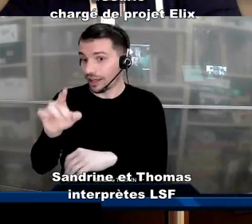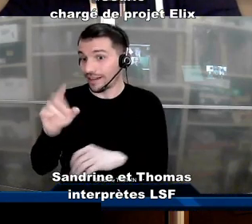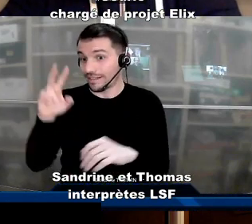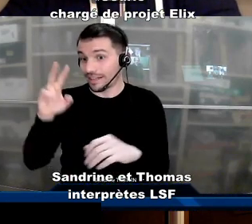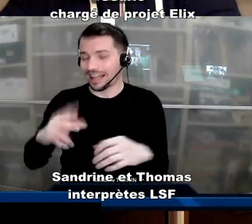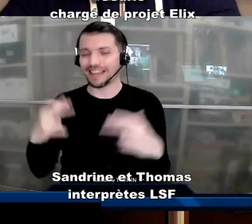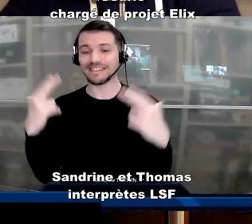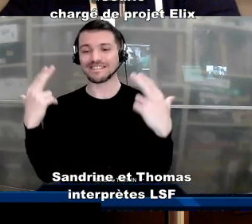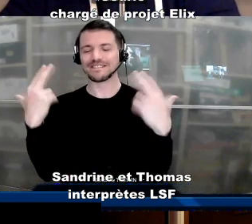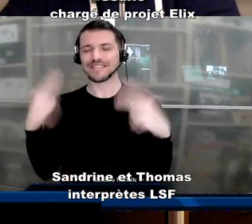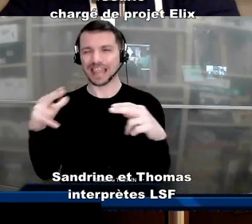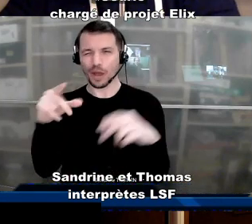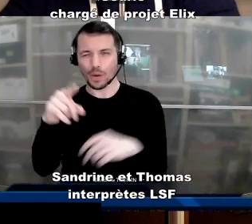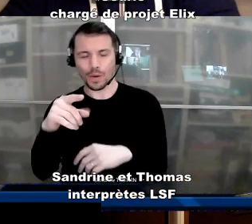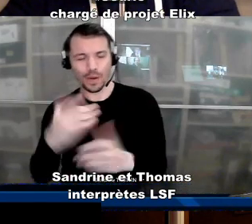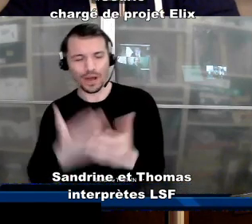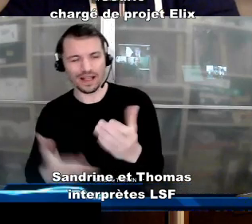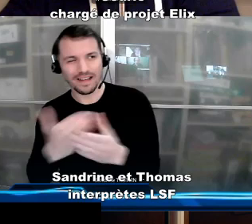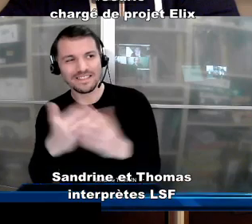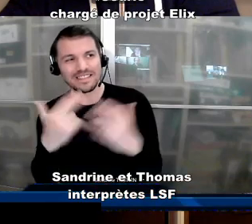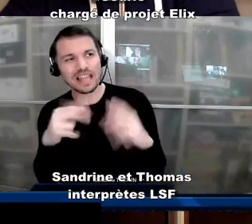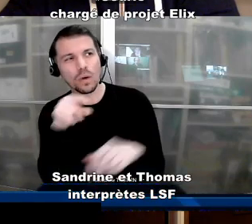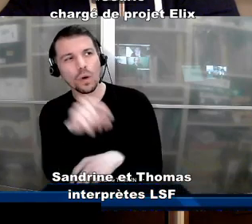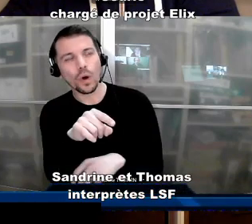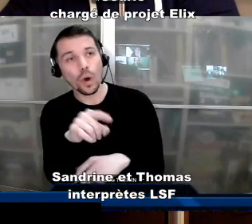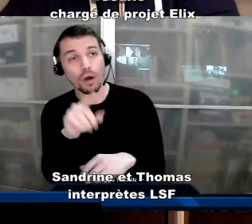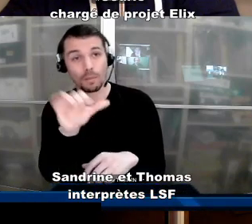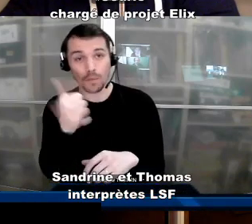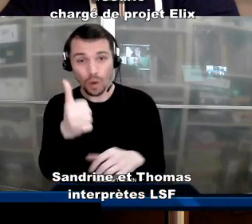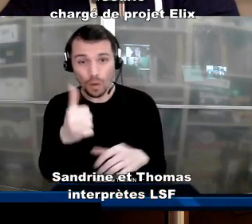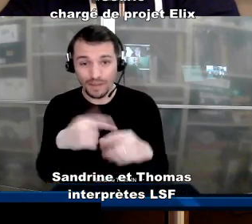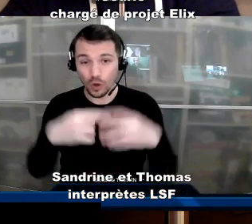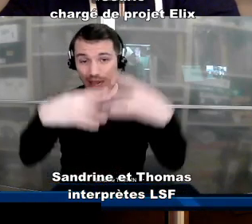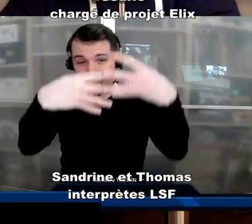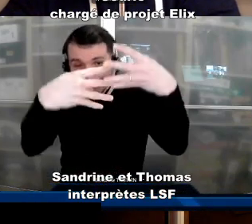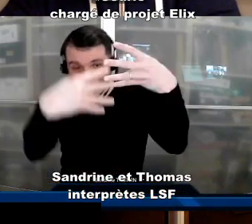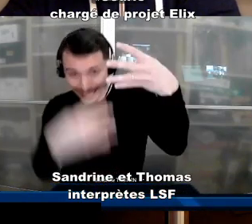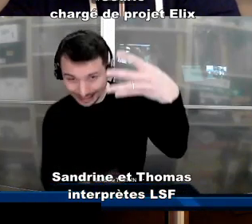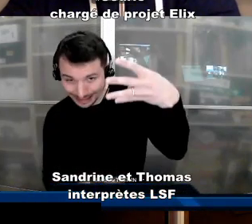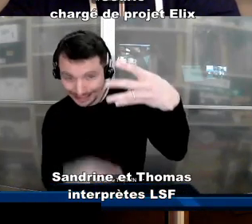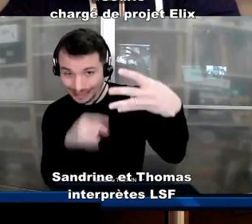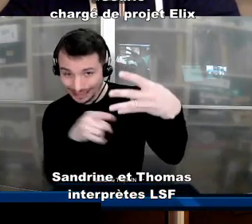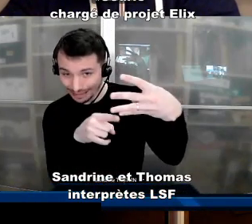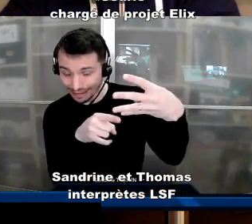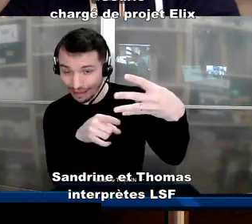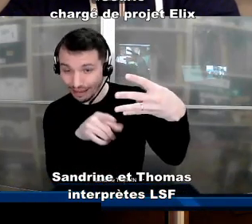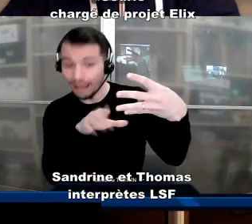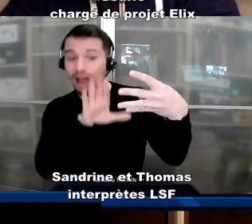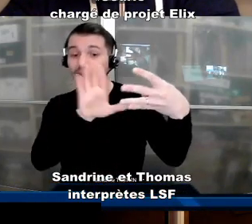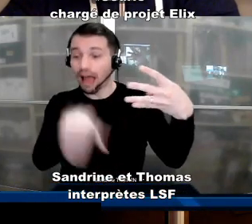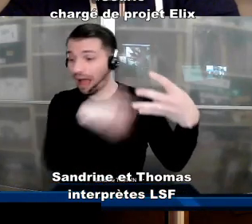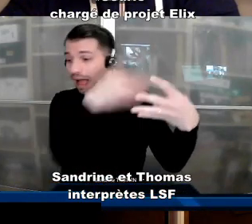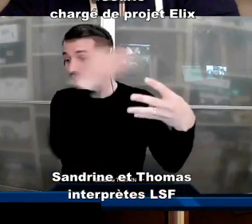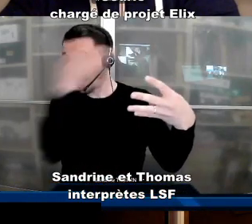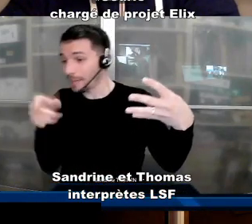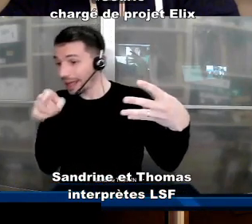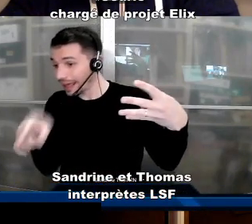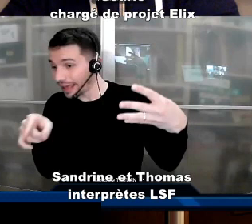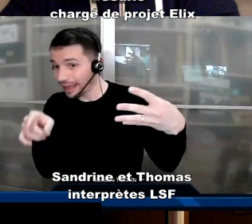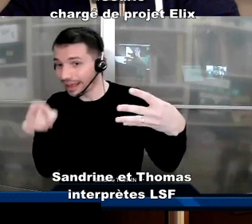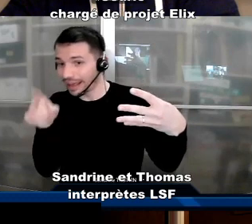la vidéo, il faut d'abord voilà, créer des listes. Ensuite, il y a toute une logistique pour.